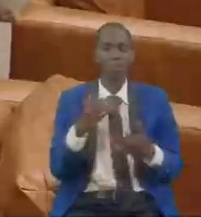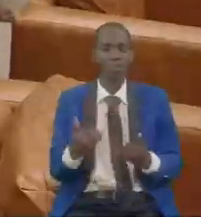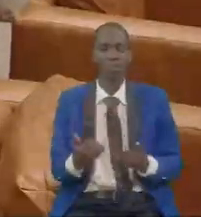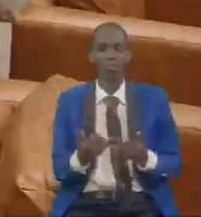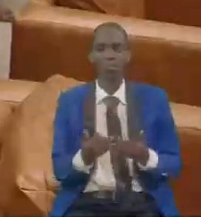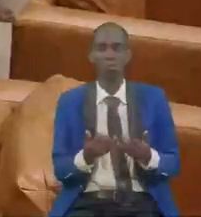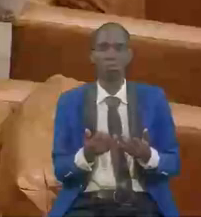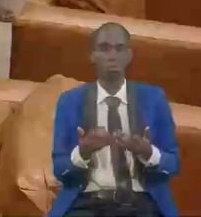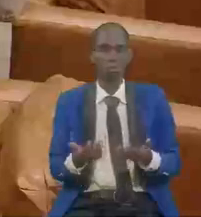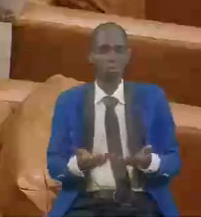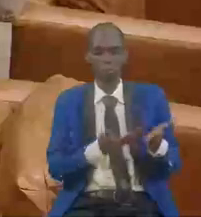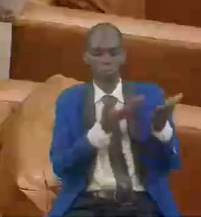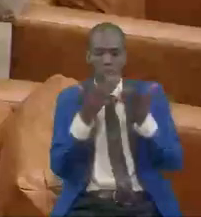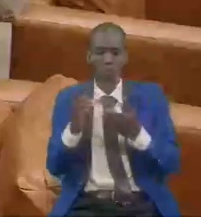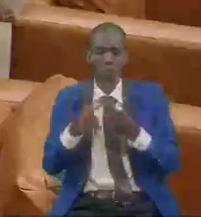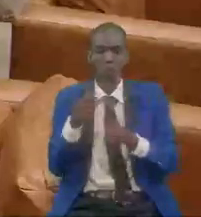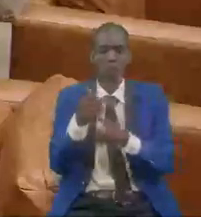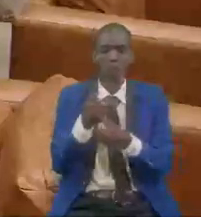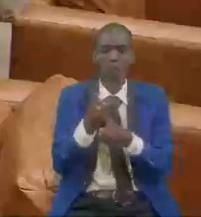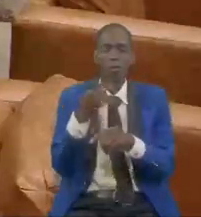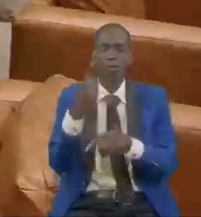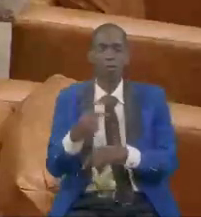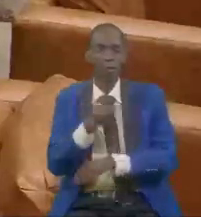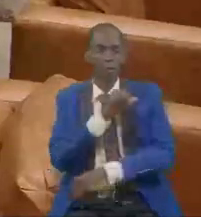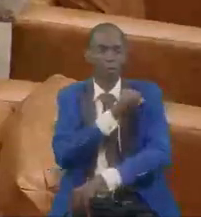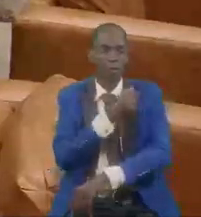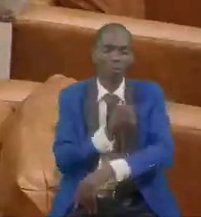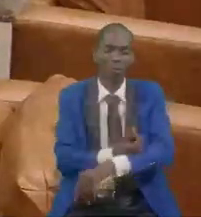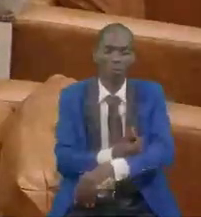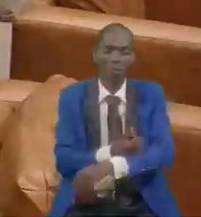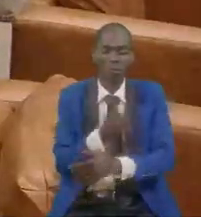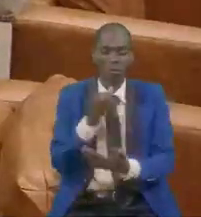Vous vous arrogez le droit